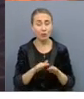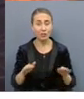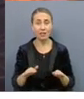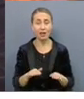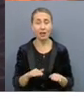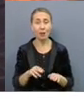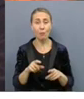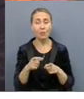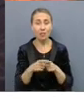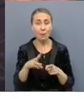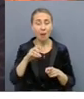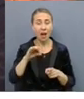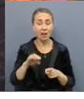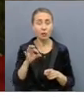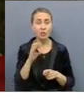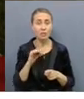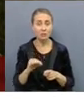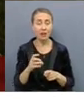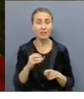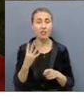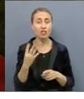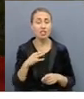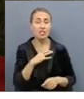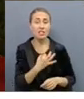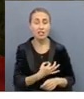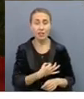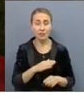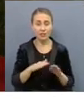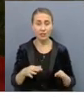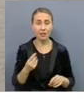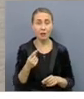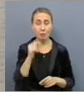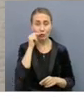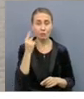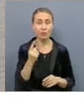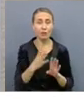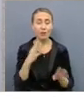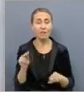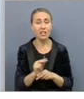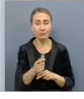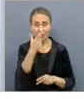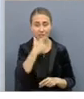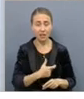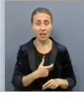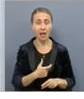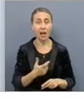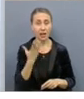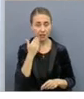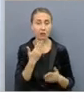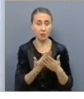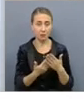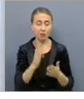Марата Успанова, чей дом стал родным для четверых усыновленных, мужчина в первую очередь должен воспитывать себя. Тогда он станет примером.